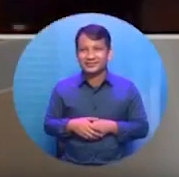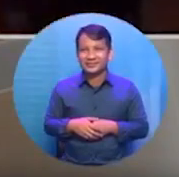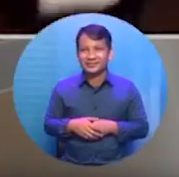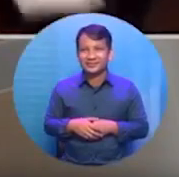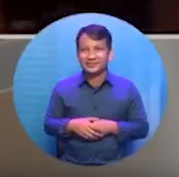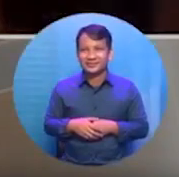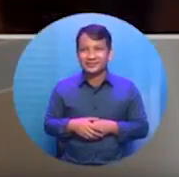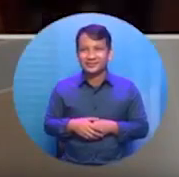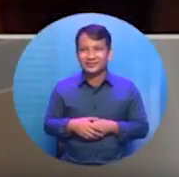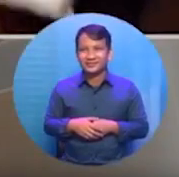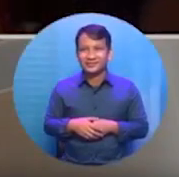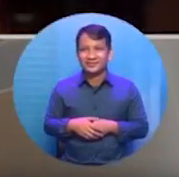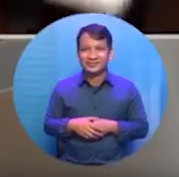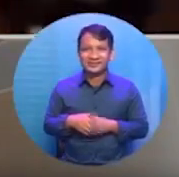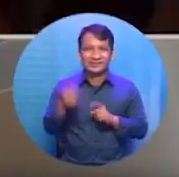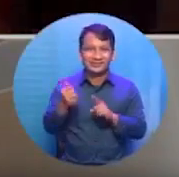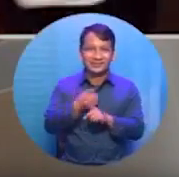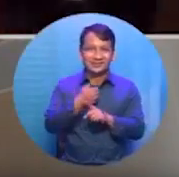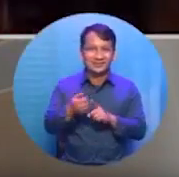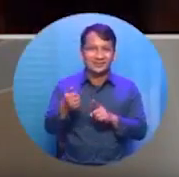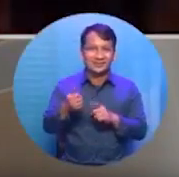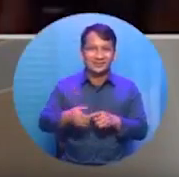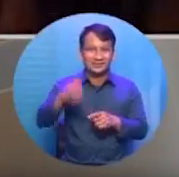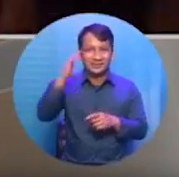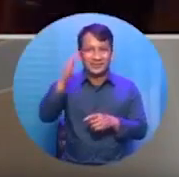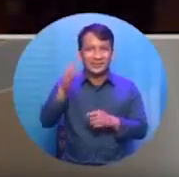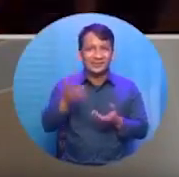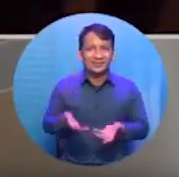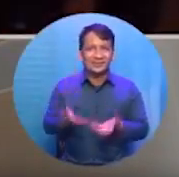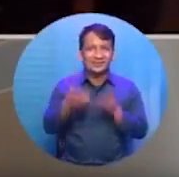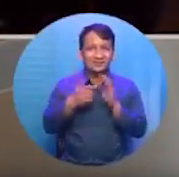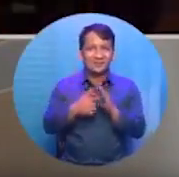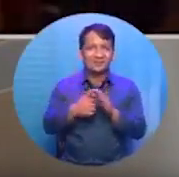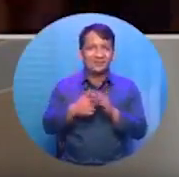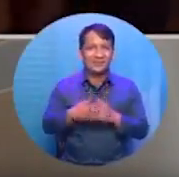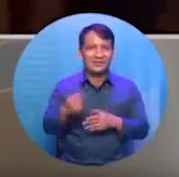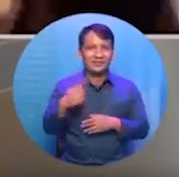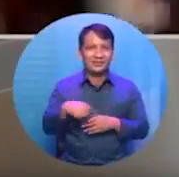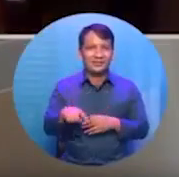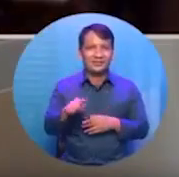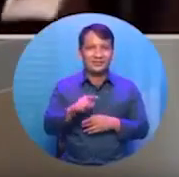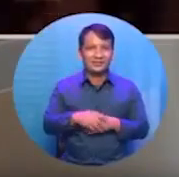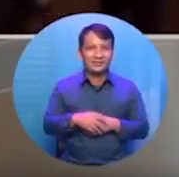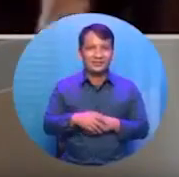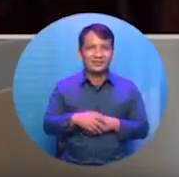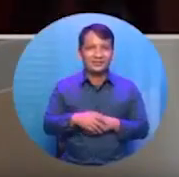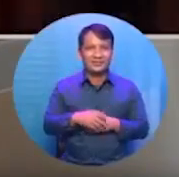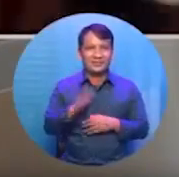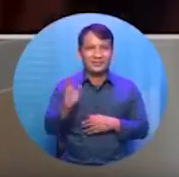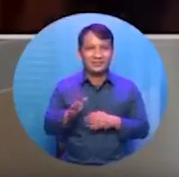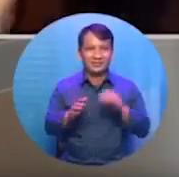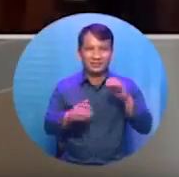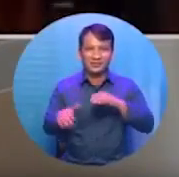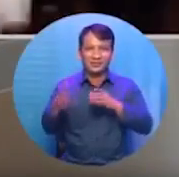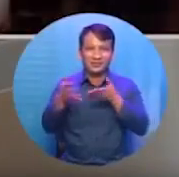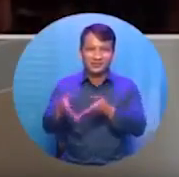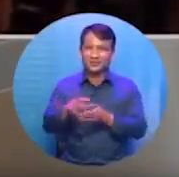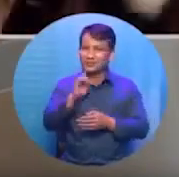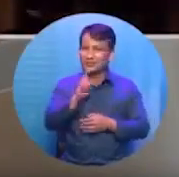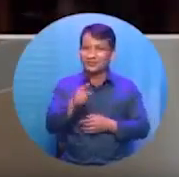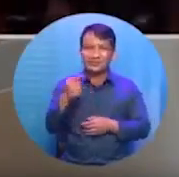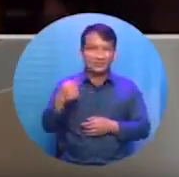Wow! Okay na. Ang lodi nyo na aming ipagmamalaki. Di ka